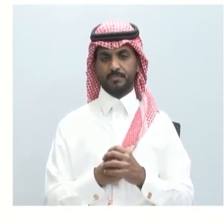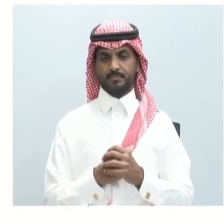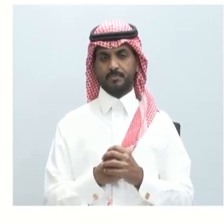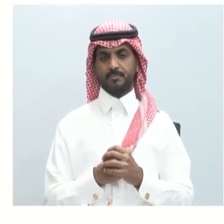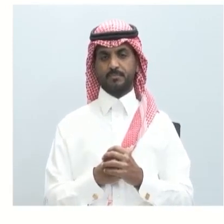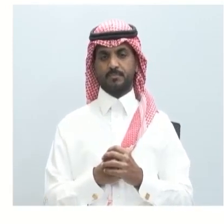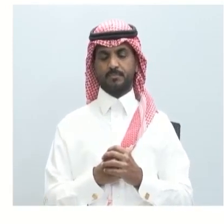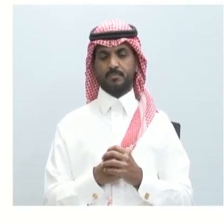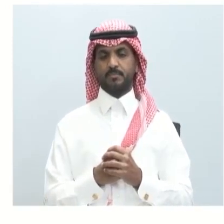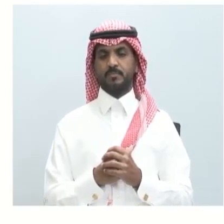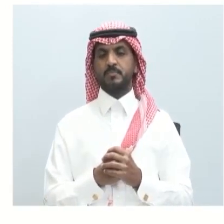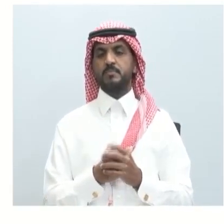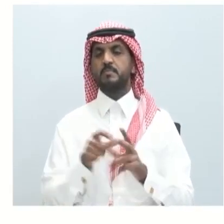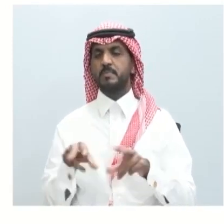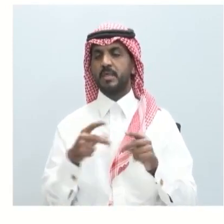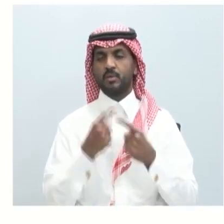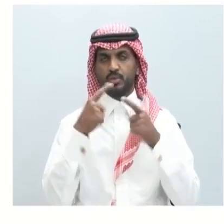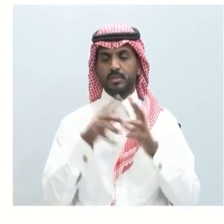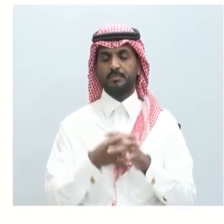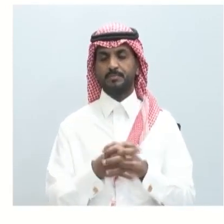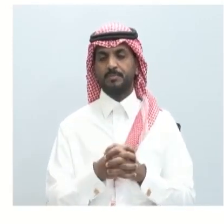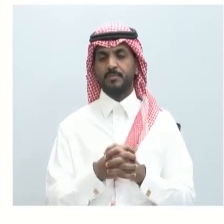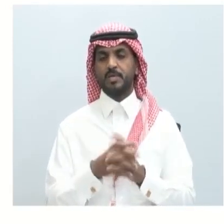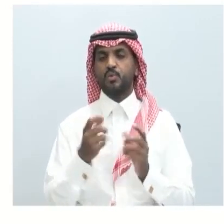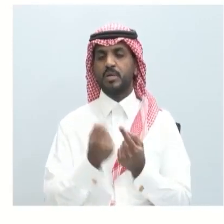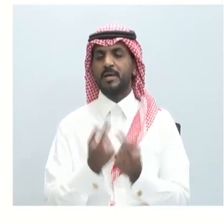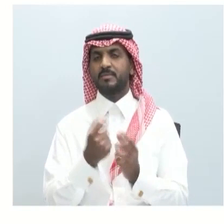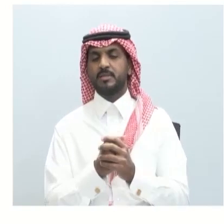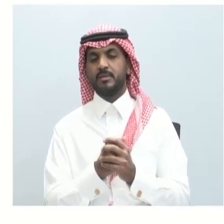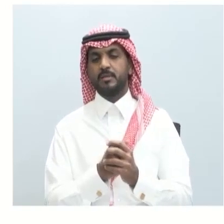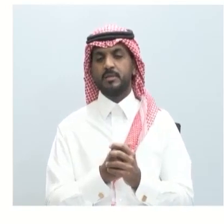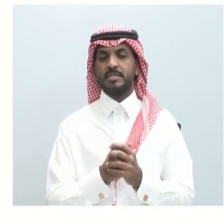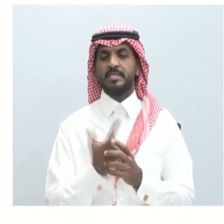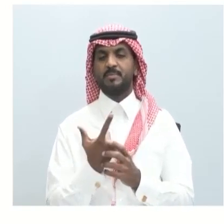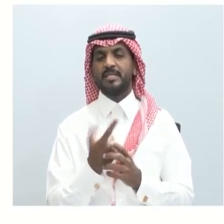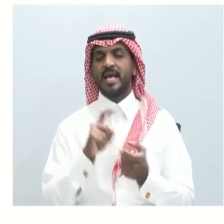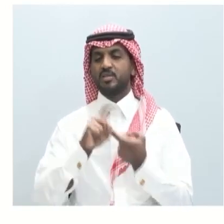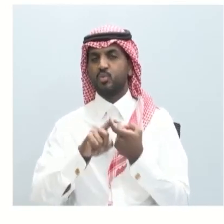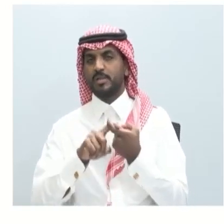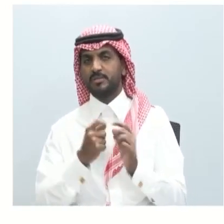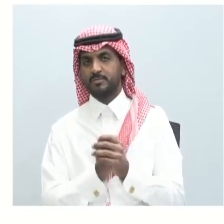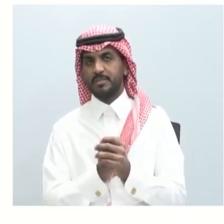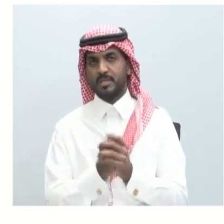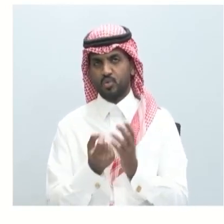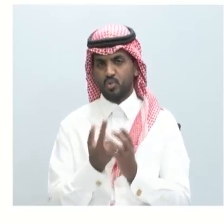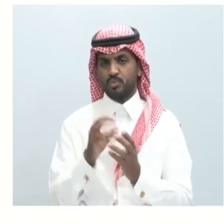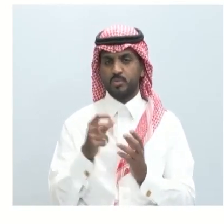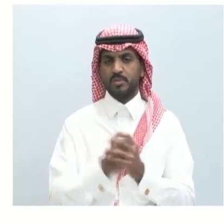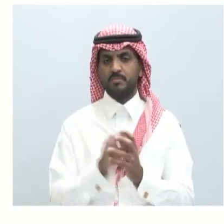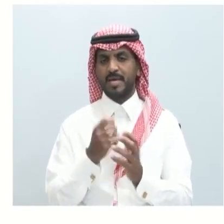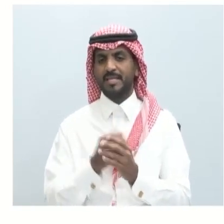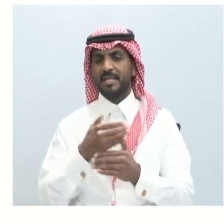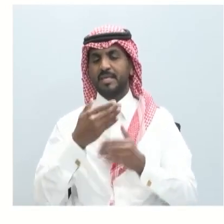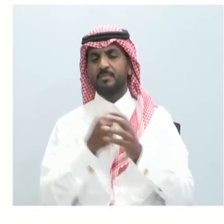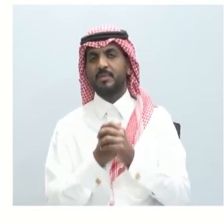الكروموسوميه كمثال يظهر لنا الكتاب يحوي نبات البازيلا مثلا سبعه ازواج من الكروموسومات فما هي